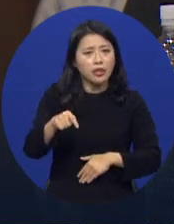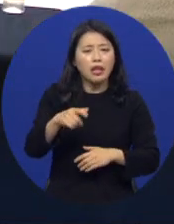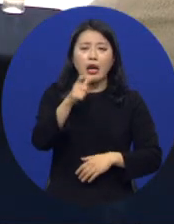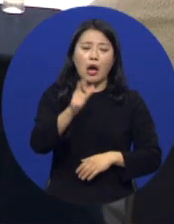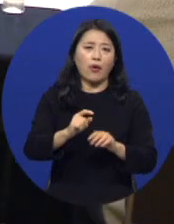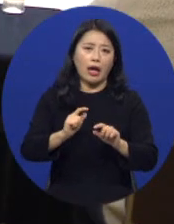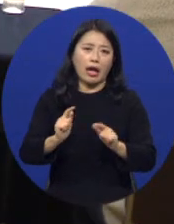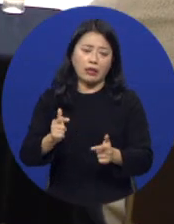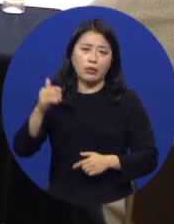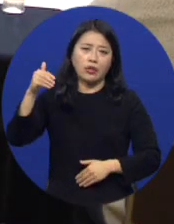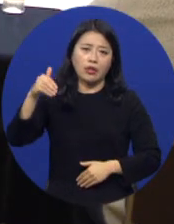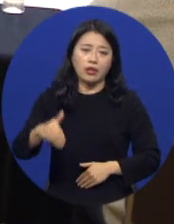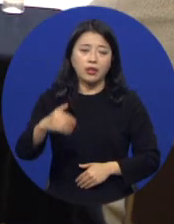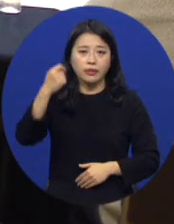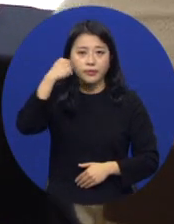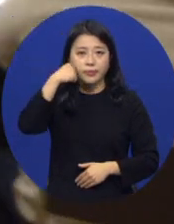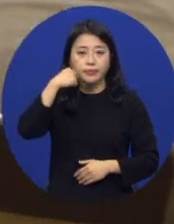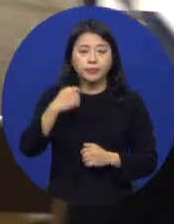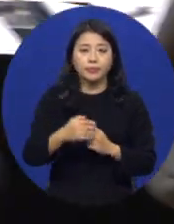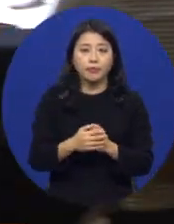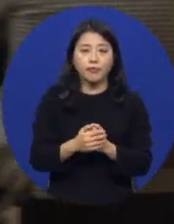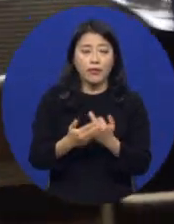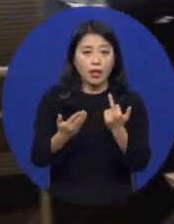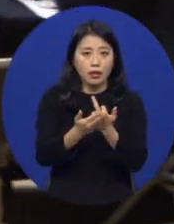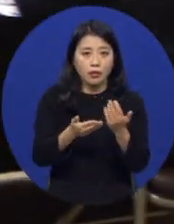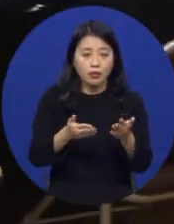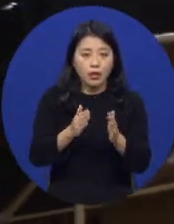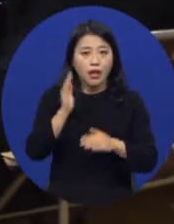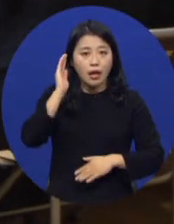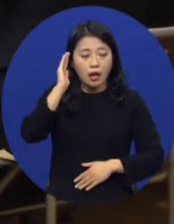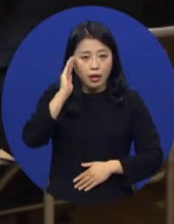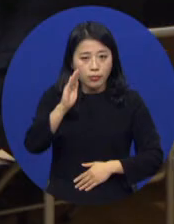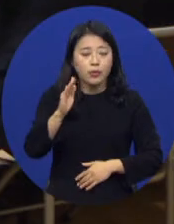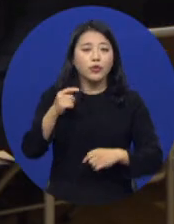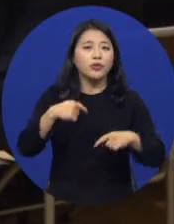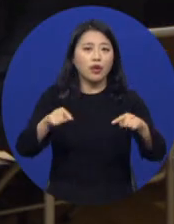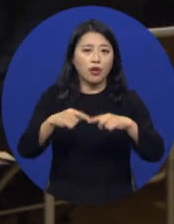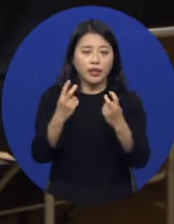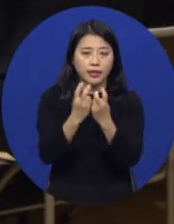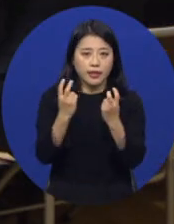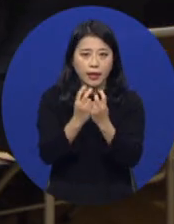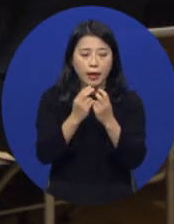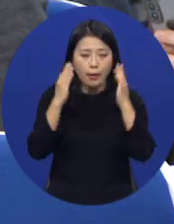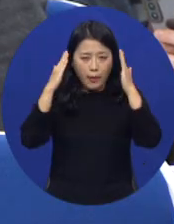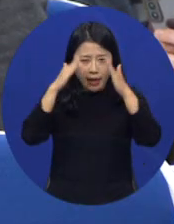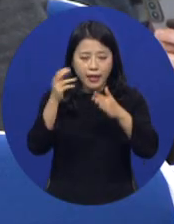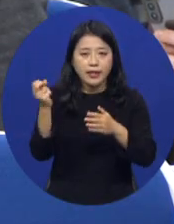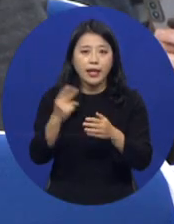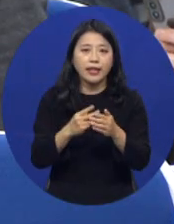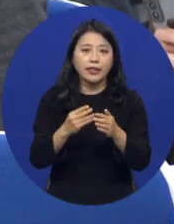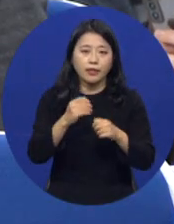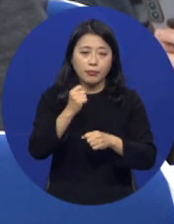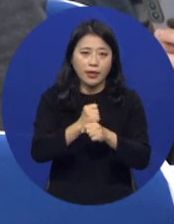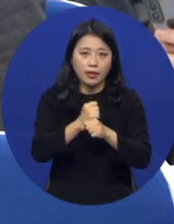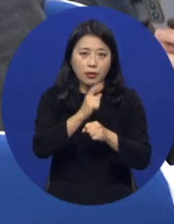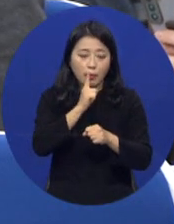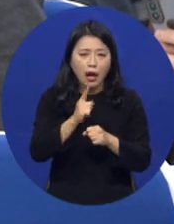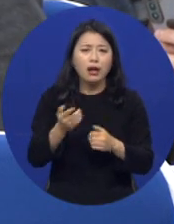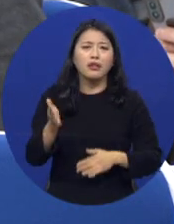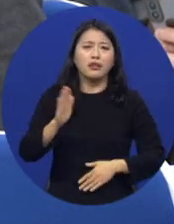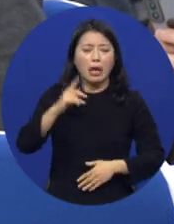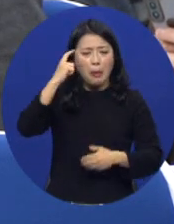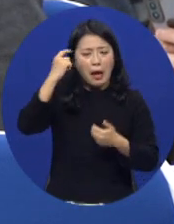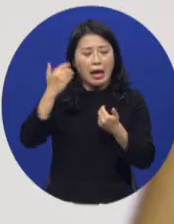약합니다 제주도는 공론화 과정을 거쳐 정책 방향을 다시 정립하겠다고 밝혔지만 찬반 의견차가 워낙